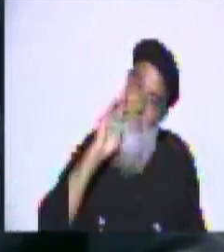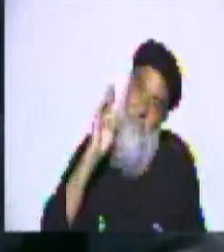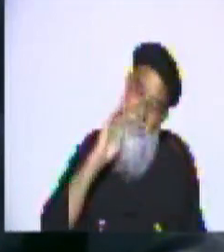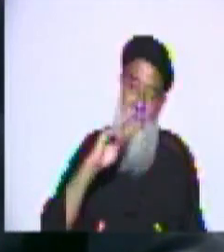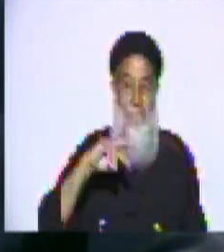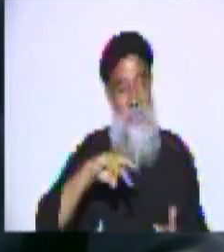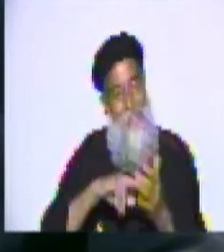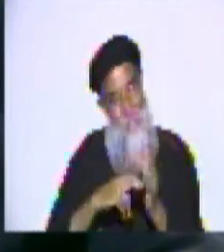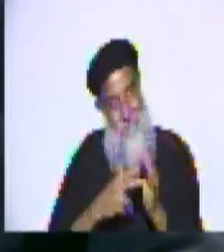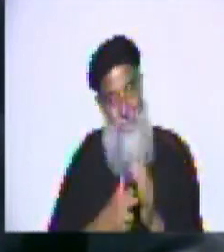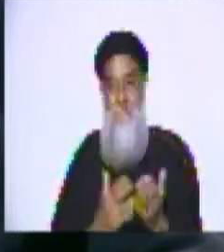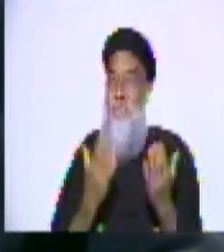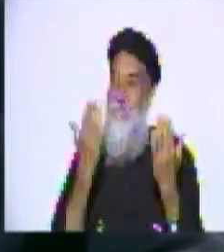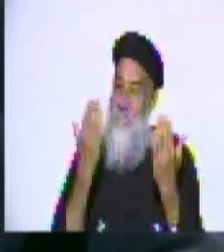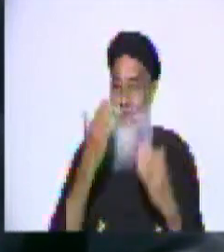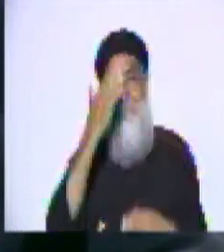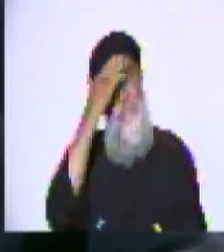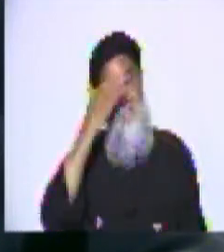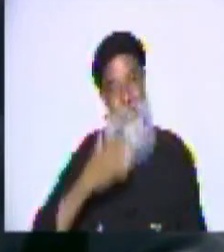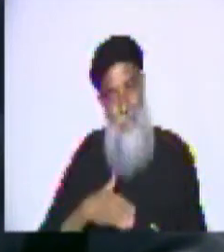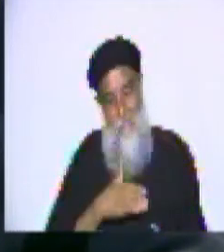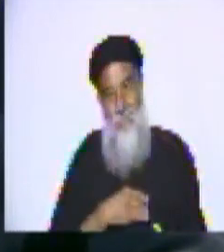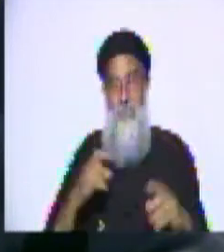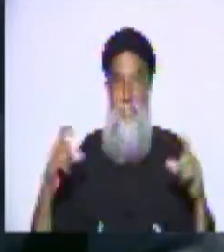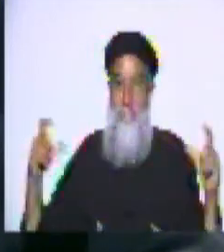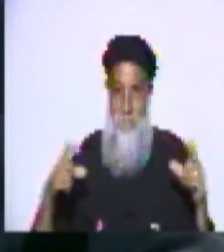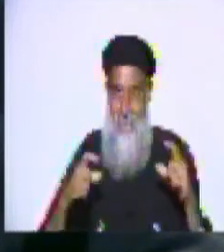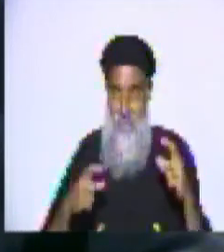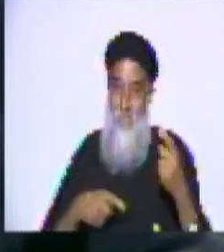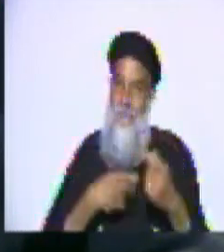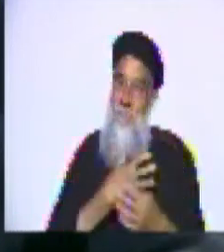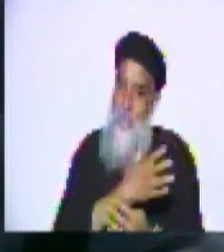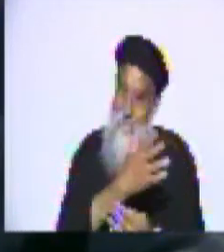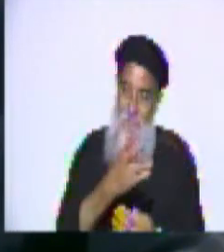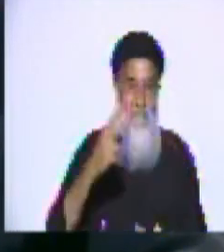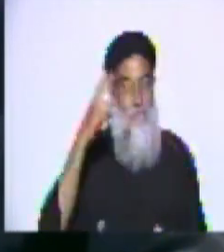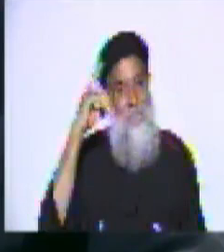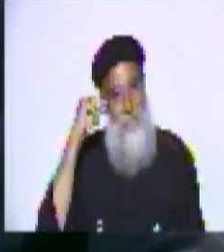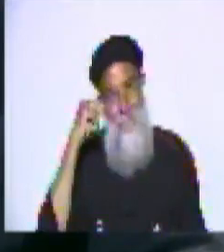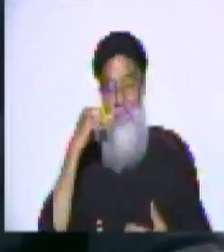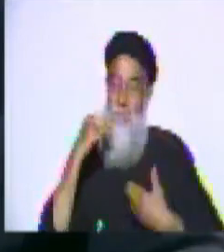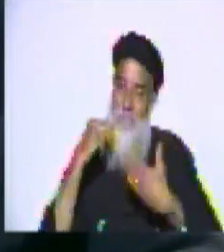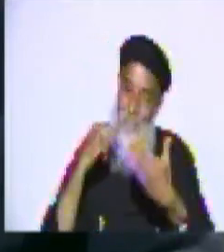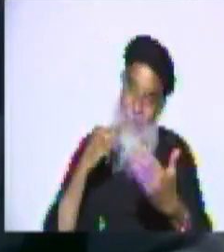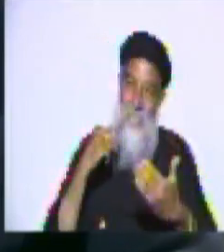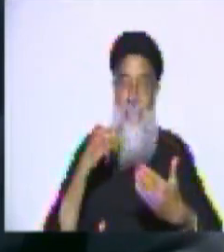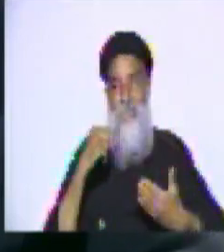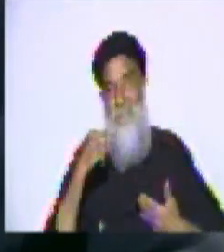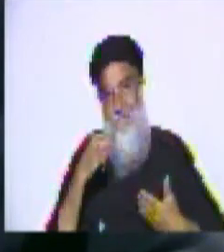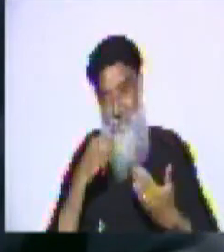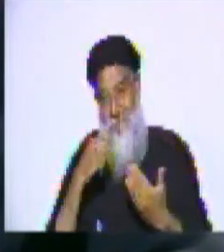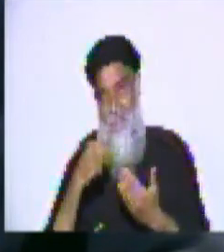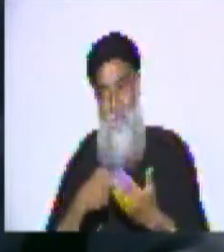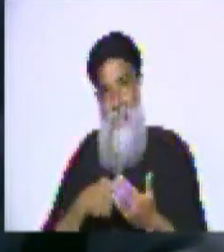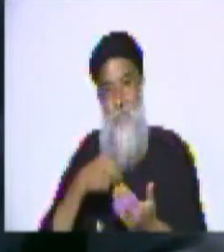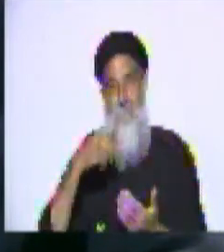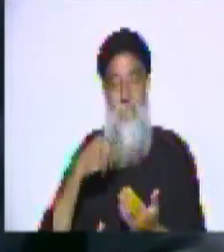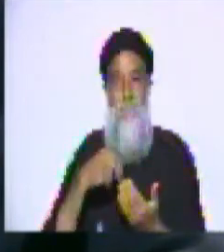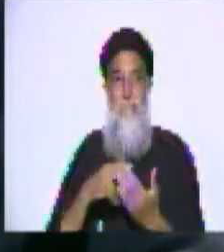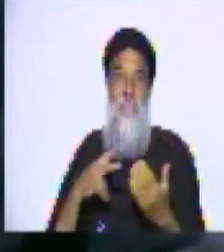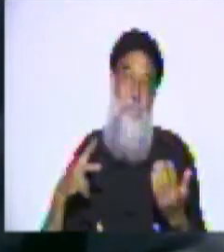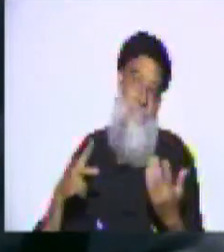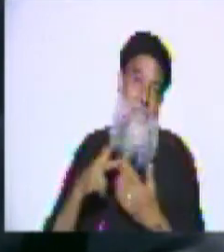فصنع الكنيسه عملت مجمع مخصوص، مجمع اورشليم. تمام. مكتوب ان لم تختتنوا حسب عاده